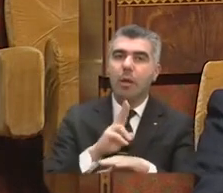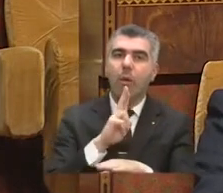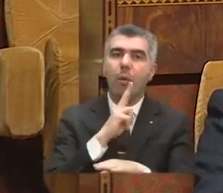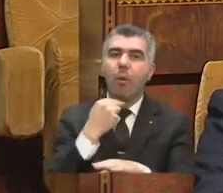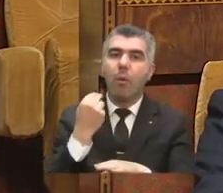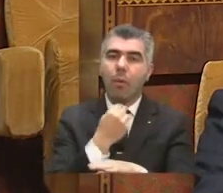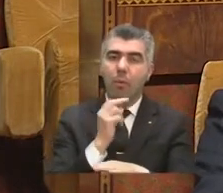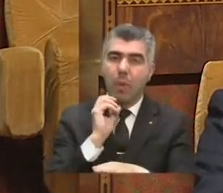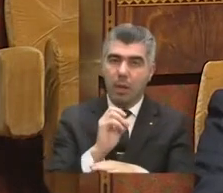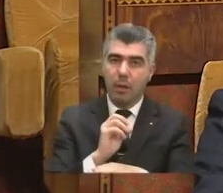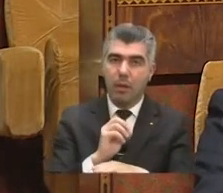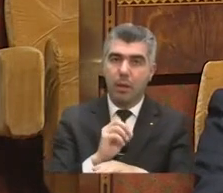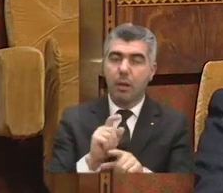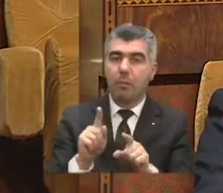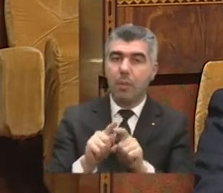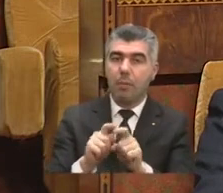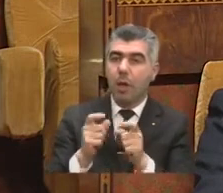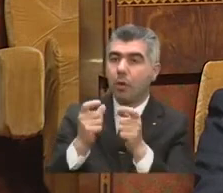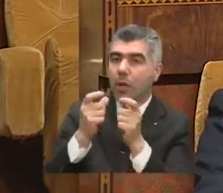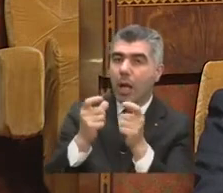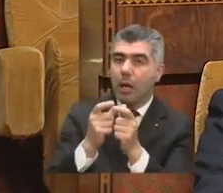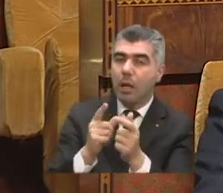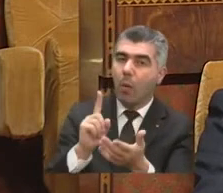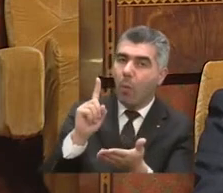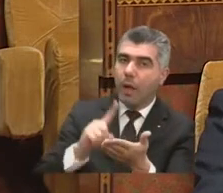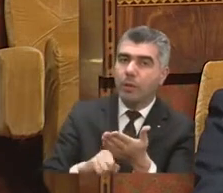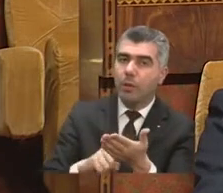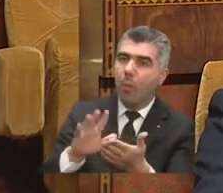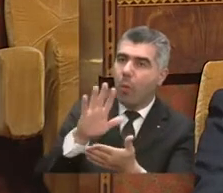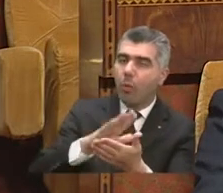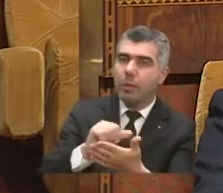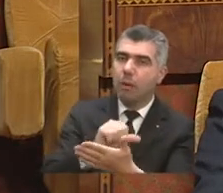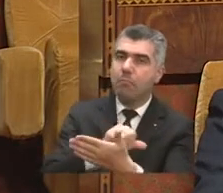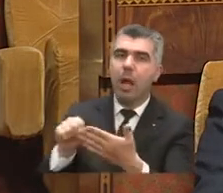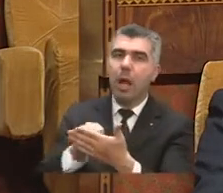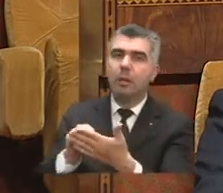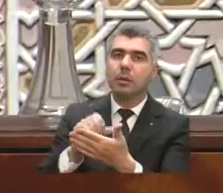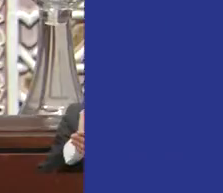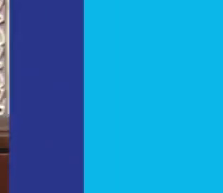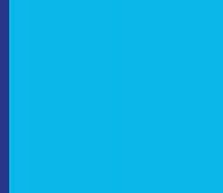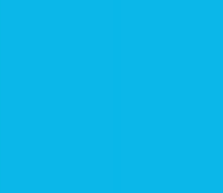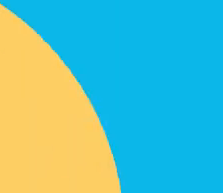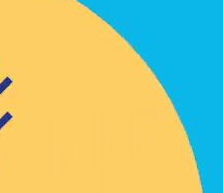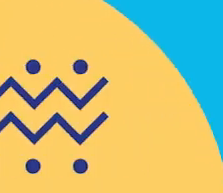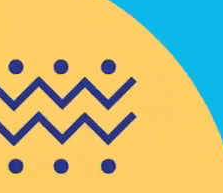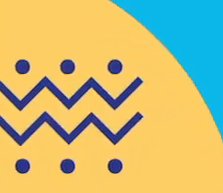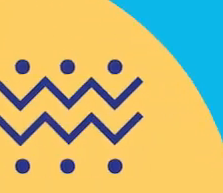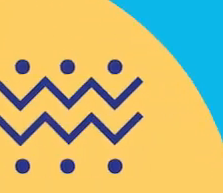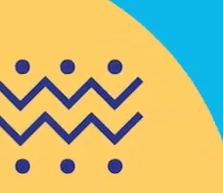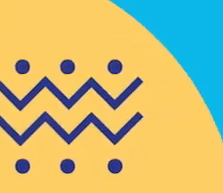لاستيعاب القطاع غير مهيكل باش كل شيء يخلص الواجبات ديالو ويساهموا في التنمية.